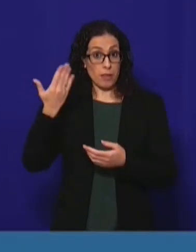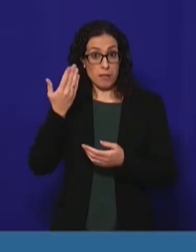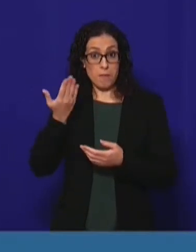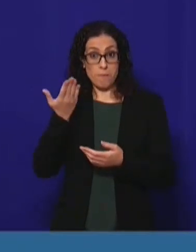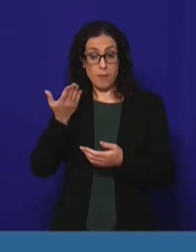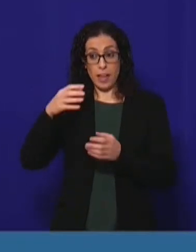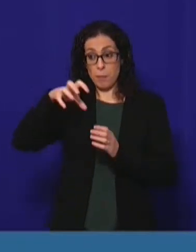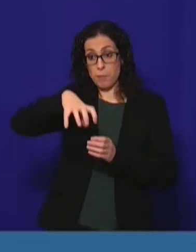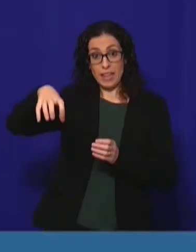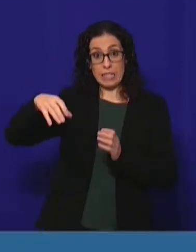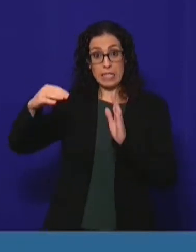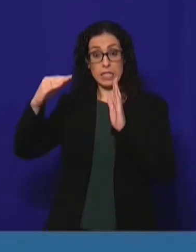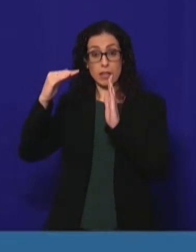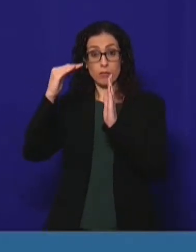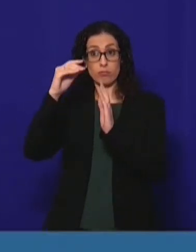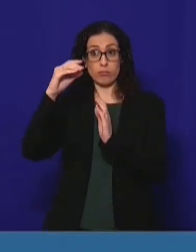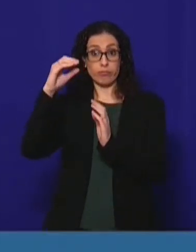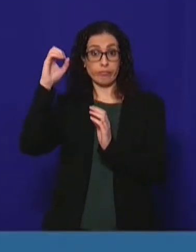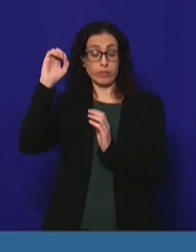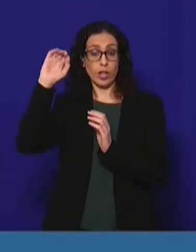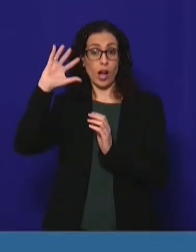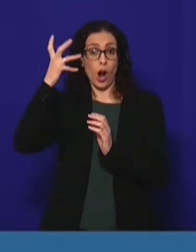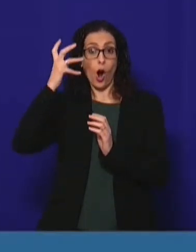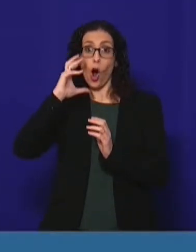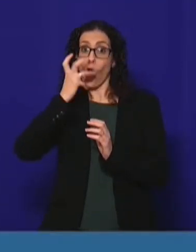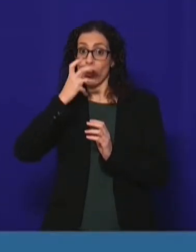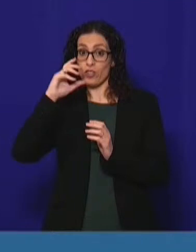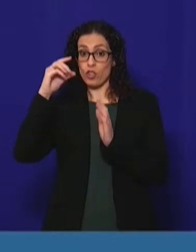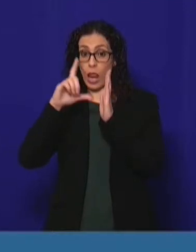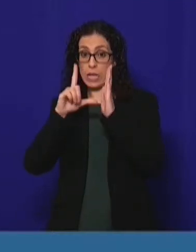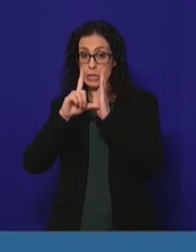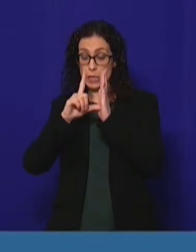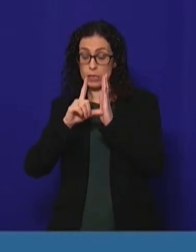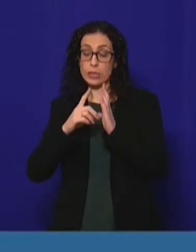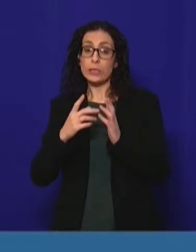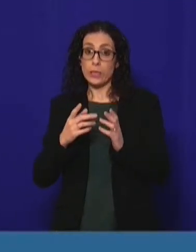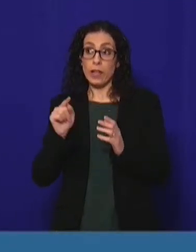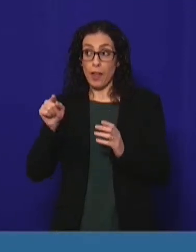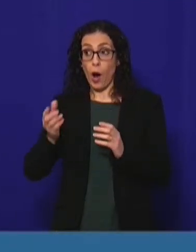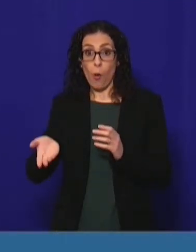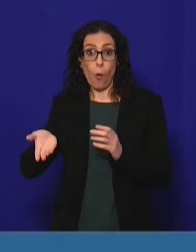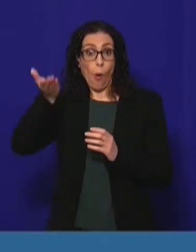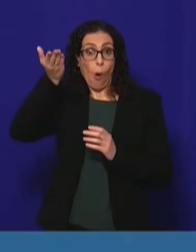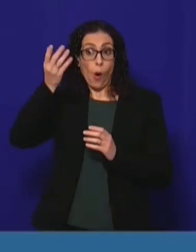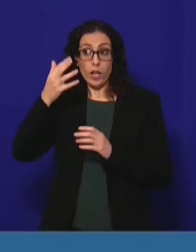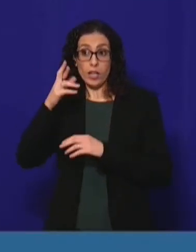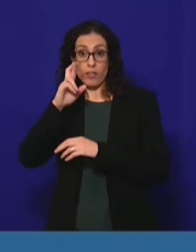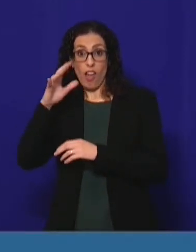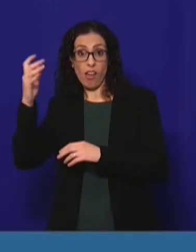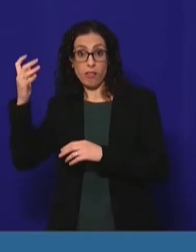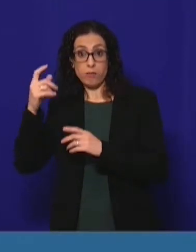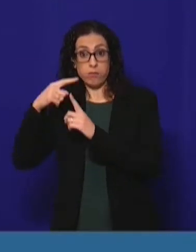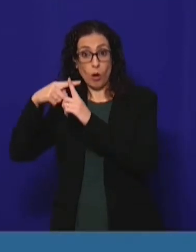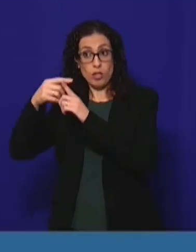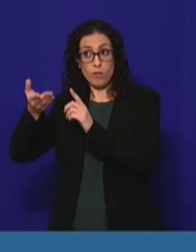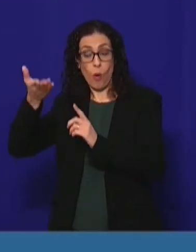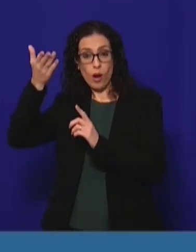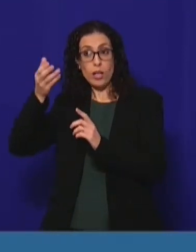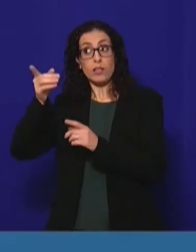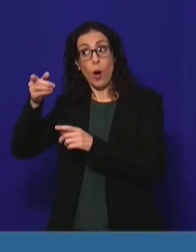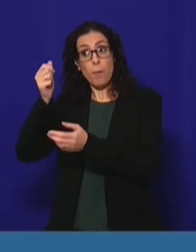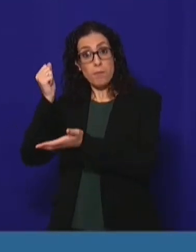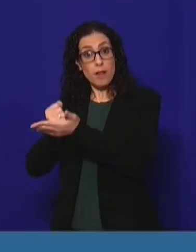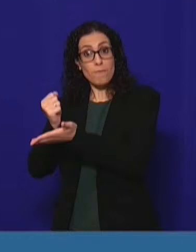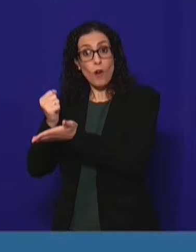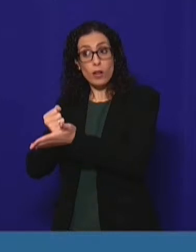li hemm pajjiżi li għandhom rati għoljin iktar minn tagħna, dawn għandhom l-obbligu li jġibu t-test minn barra minn Malta u dak li